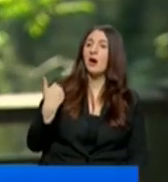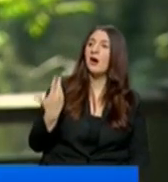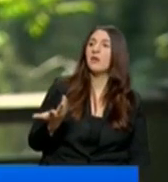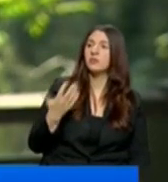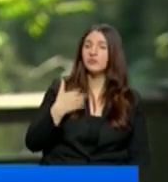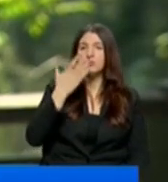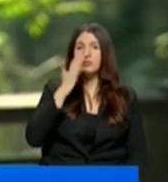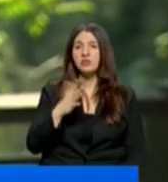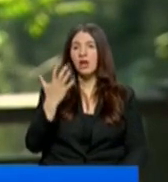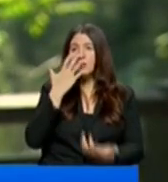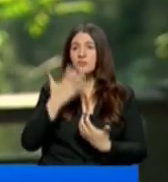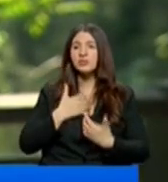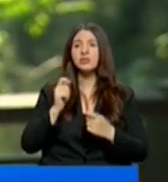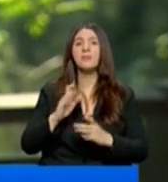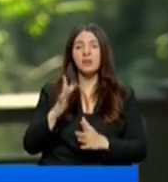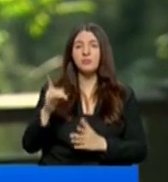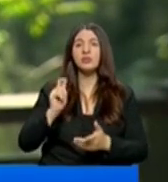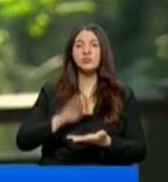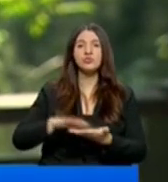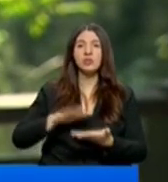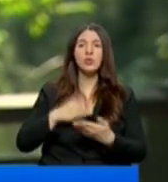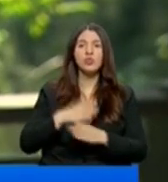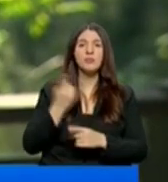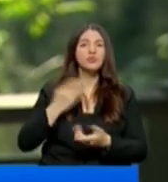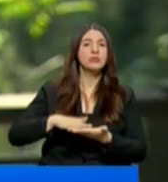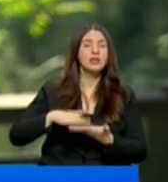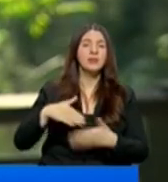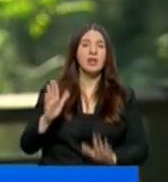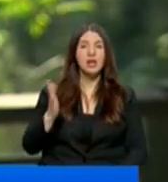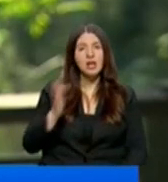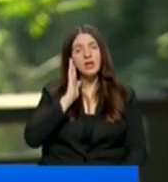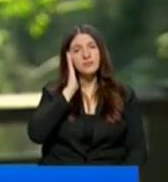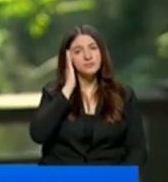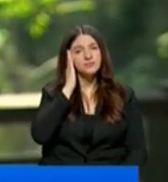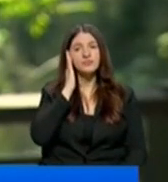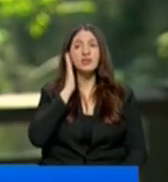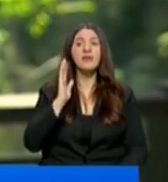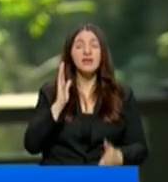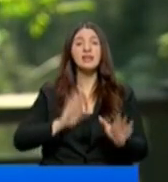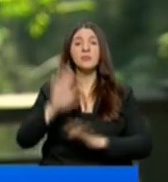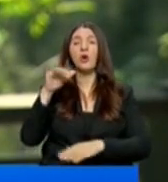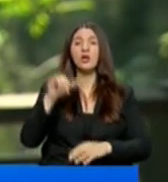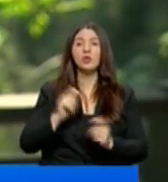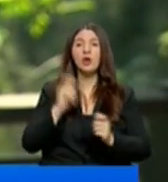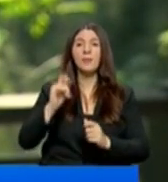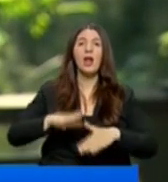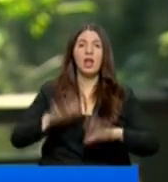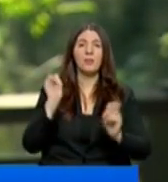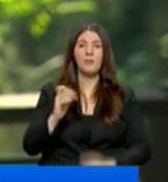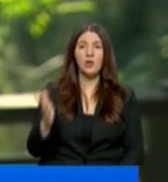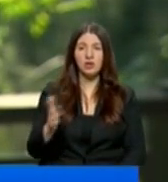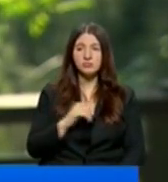bizim beklentilerimizi karşılamadan yaptığınız düzenleme doğru bir düzenleme değil. Ve demokratik haklarını kullanarak eylem